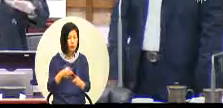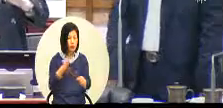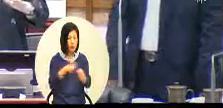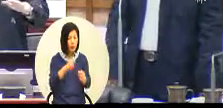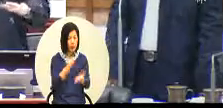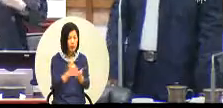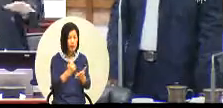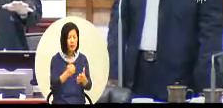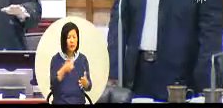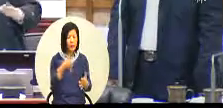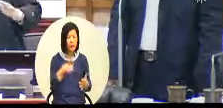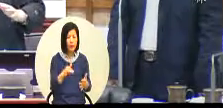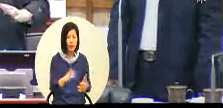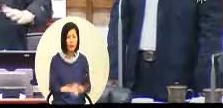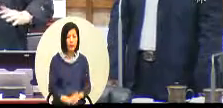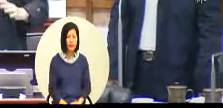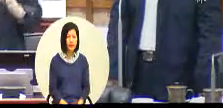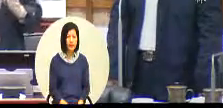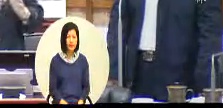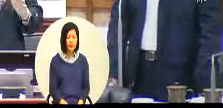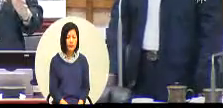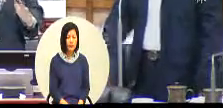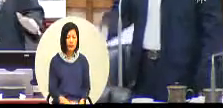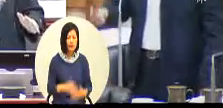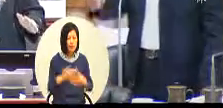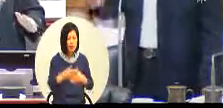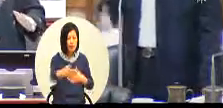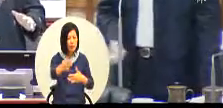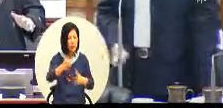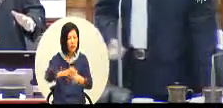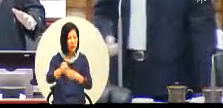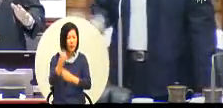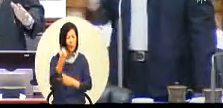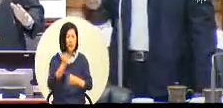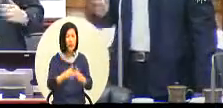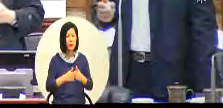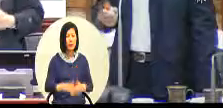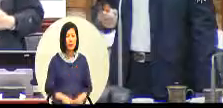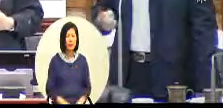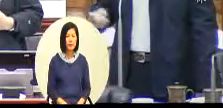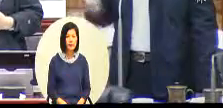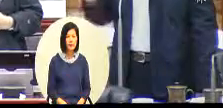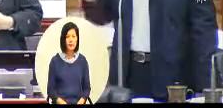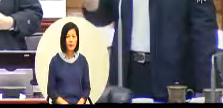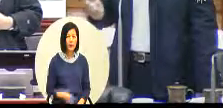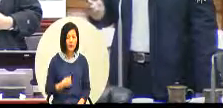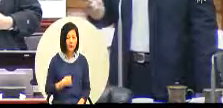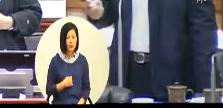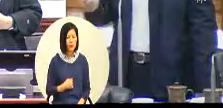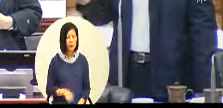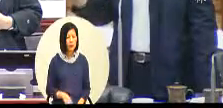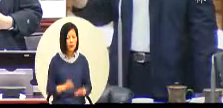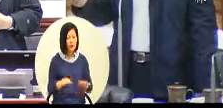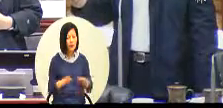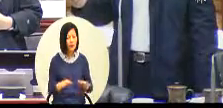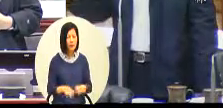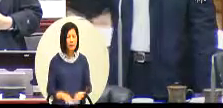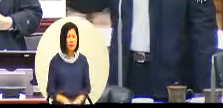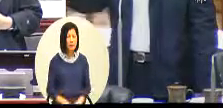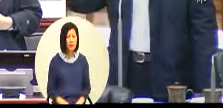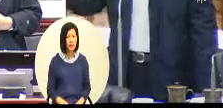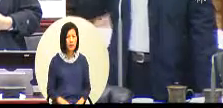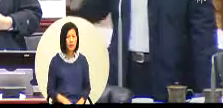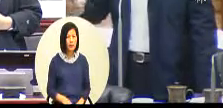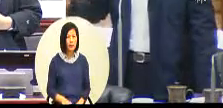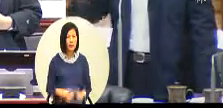们的期待，所以这个中间还有很多需要加强。 是啊，我的认为认知就是在今天来讲，您身为大家